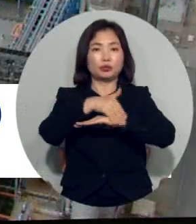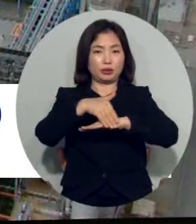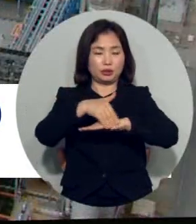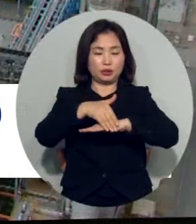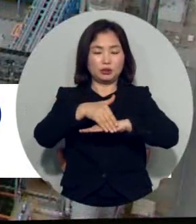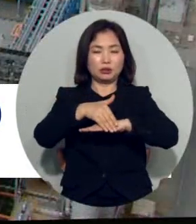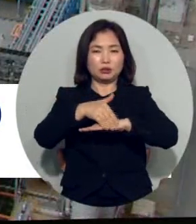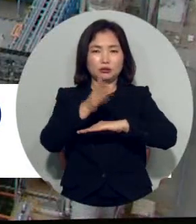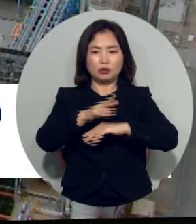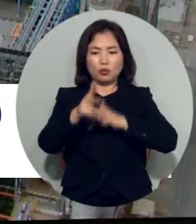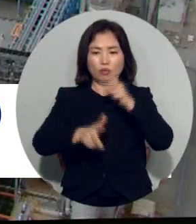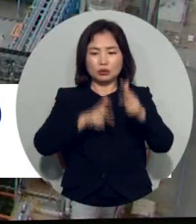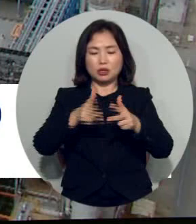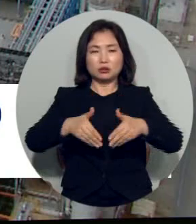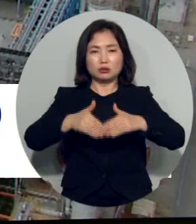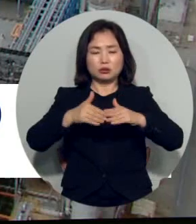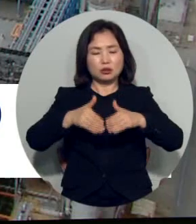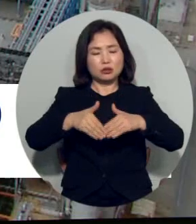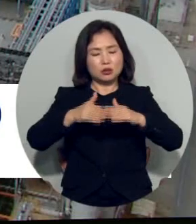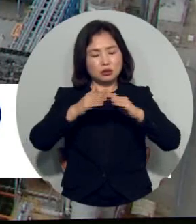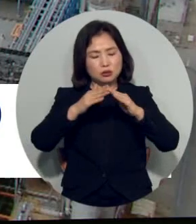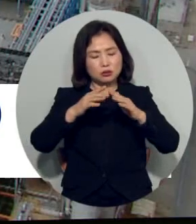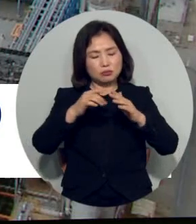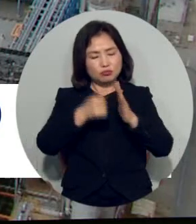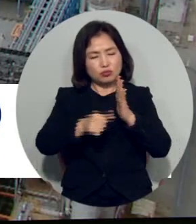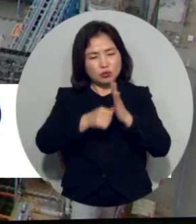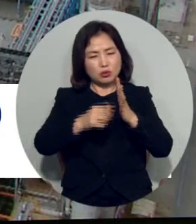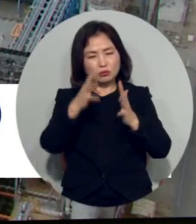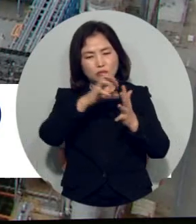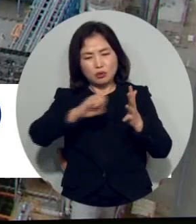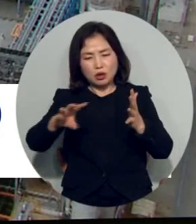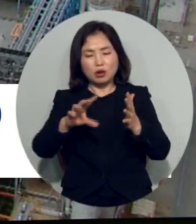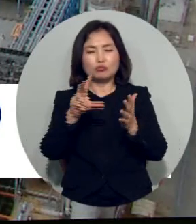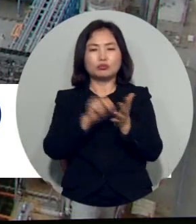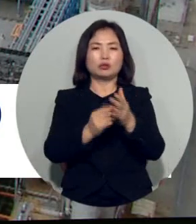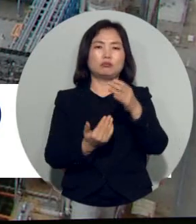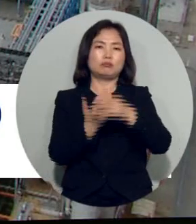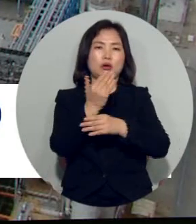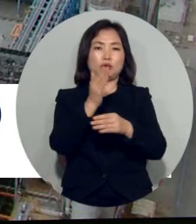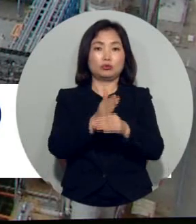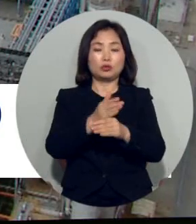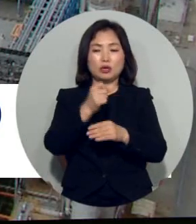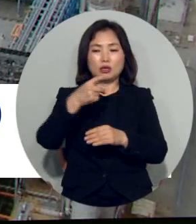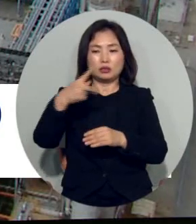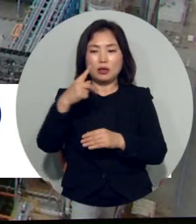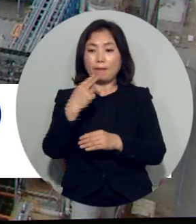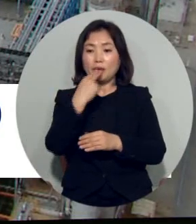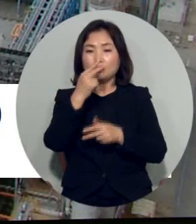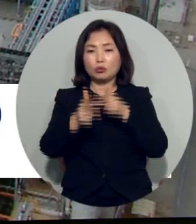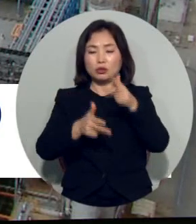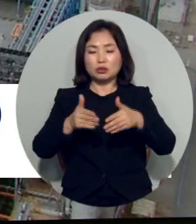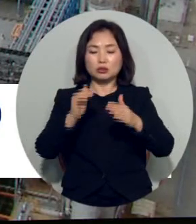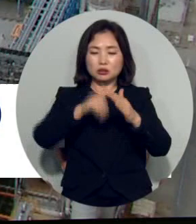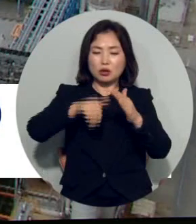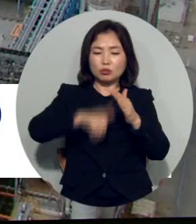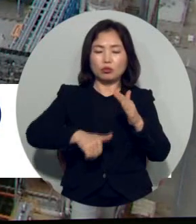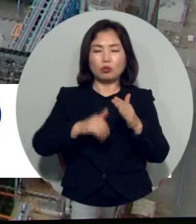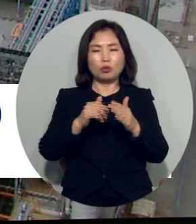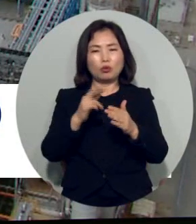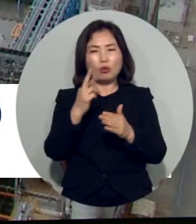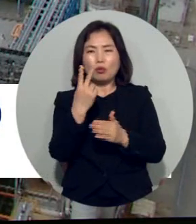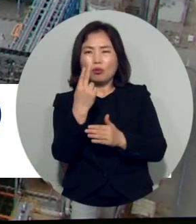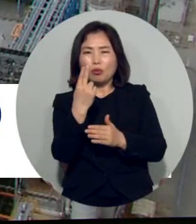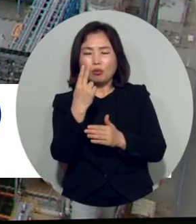인데요 공장설비 철거를 두고 마찰이 빚어지고 있습니다 sk 배터리 공장 착공에 변수가 되지